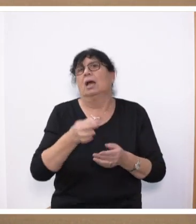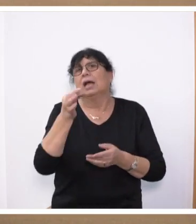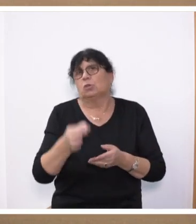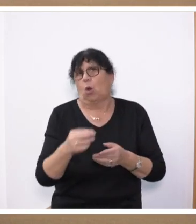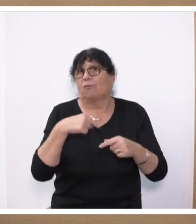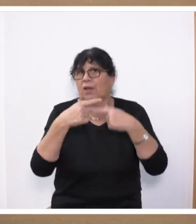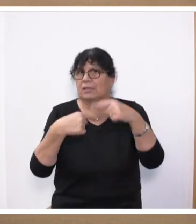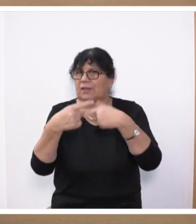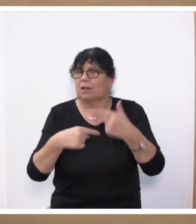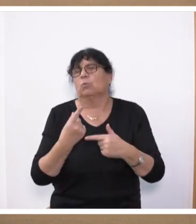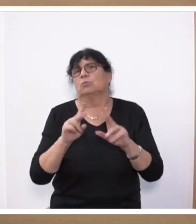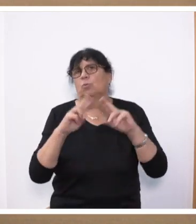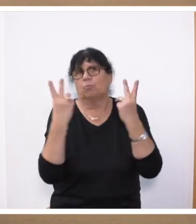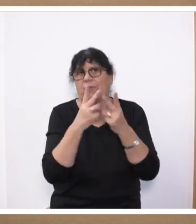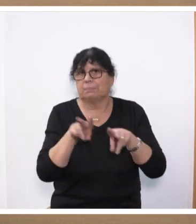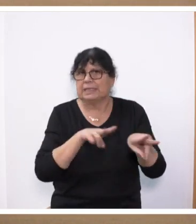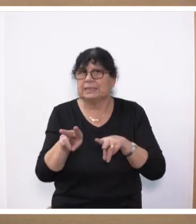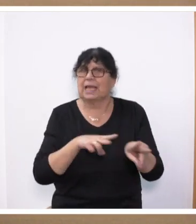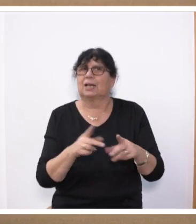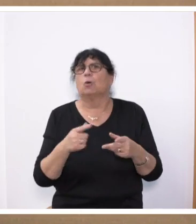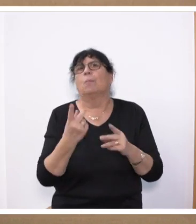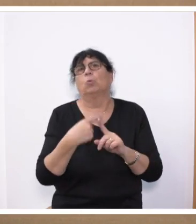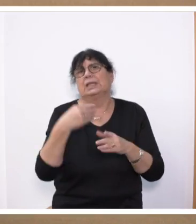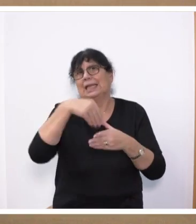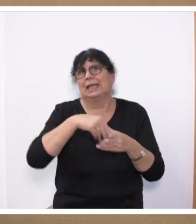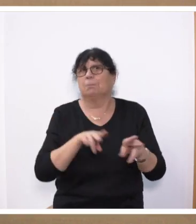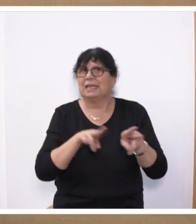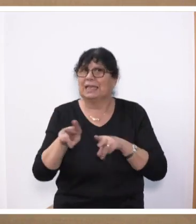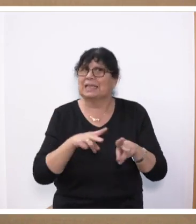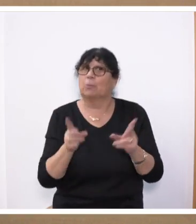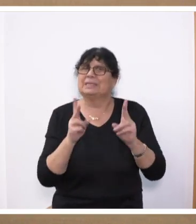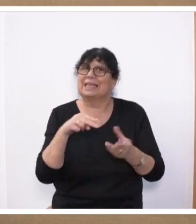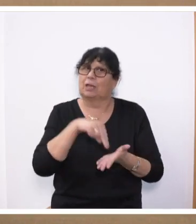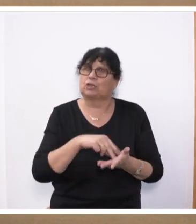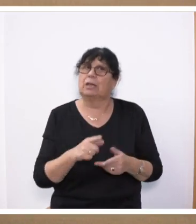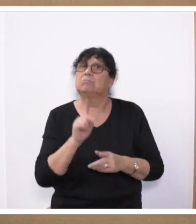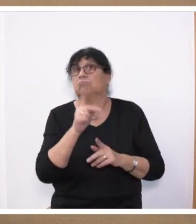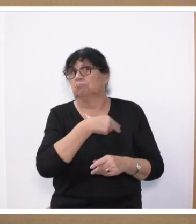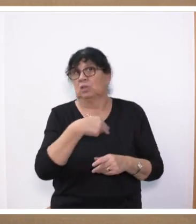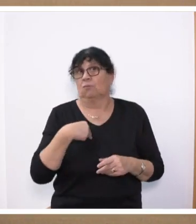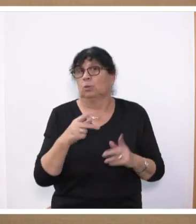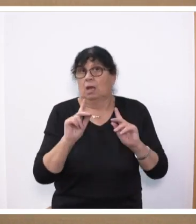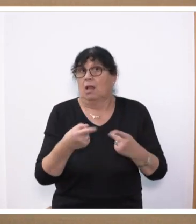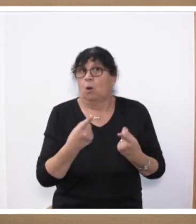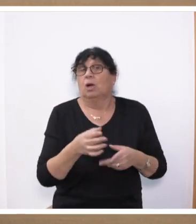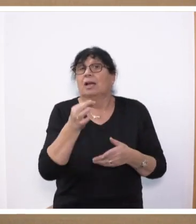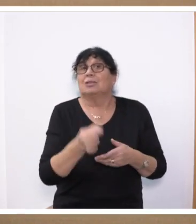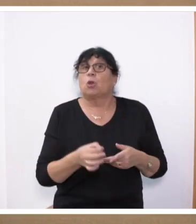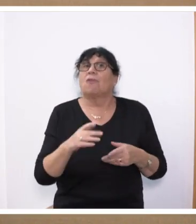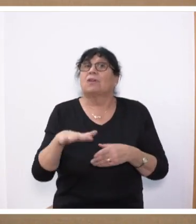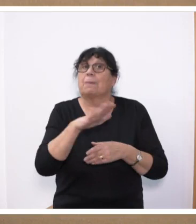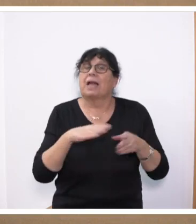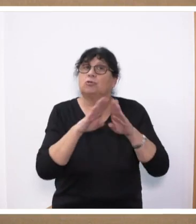das Umweltministerium und auch das Innenministerium sicherzustellen. Davon profitiert beispielsweise auch das Dorfgemeinschaftshaus